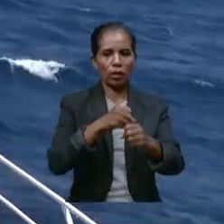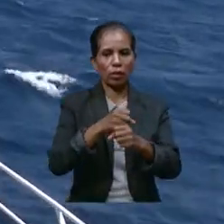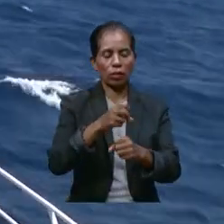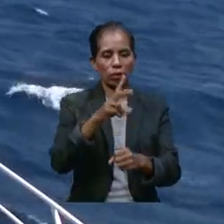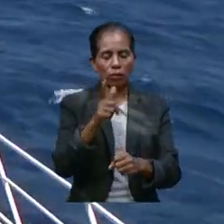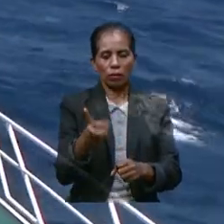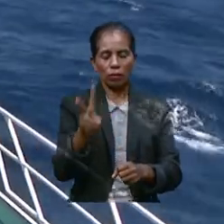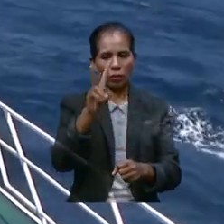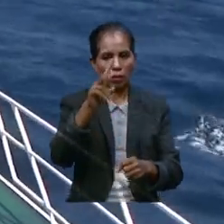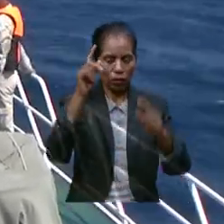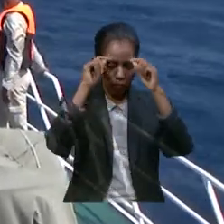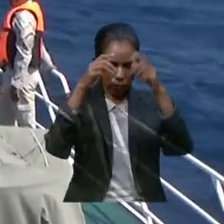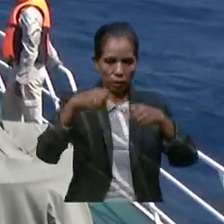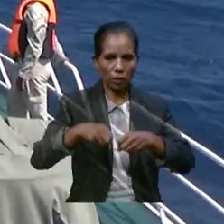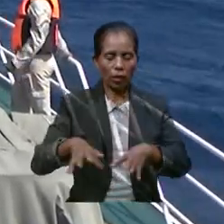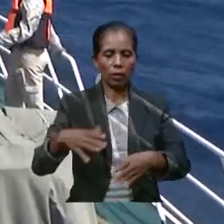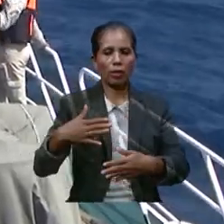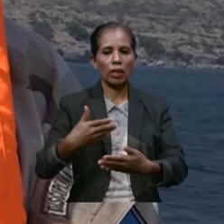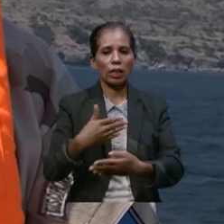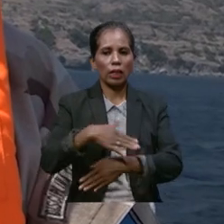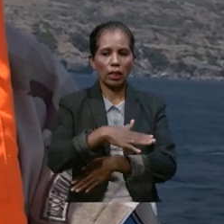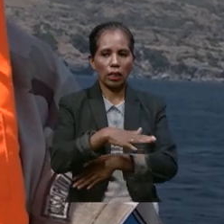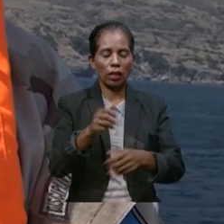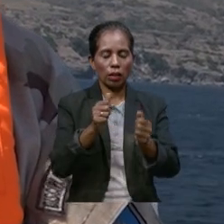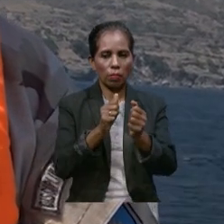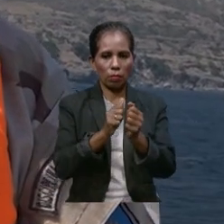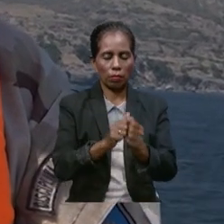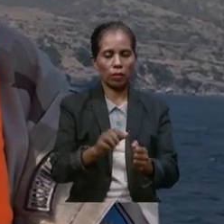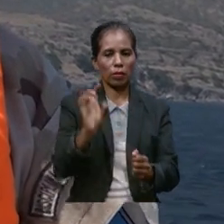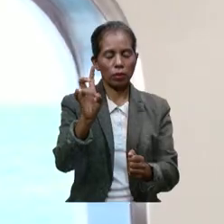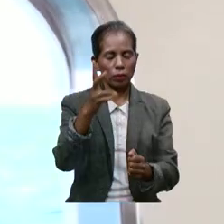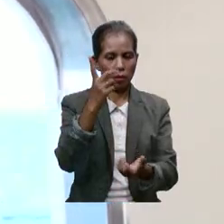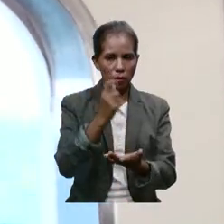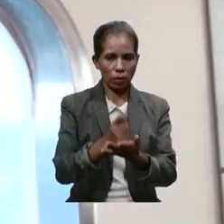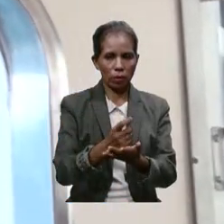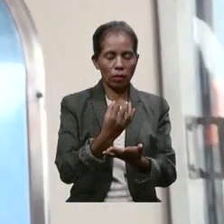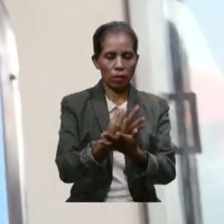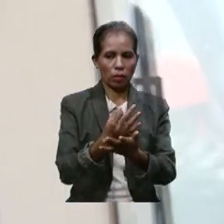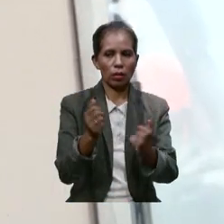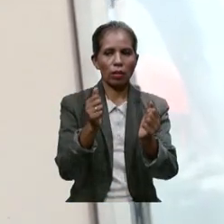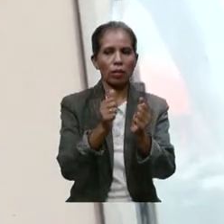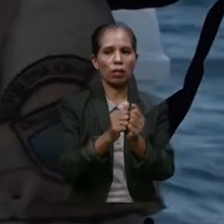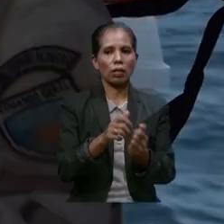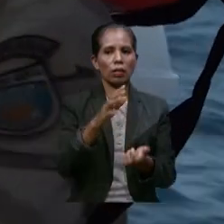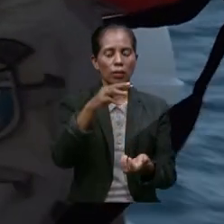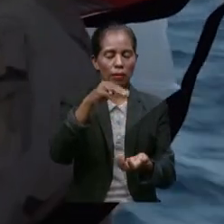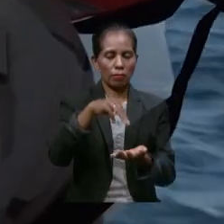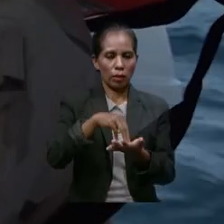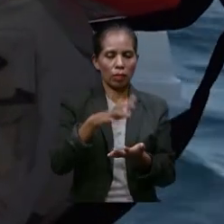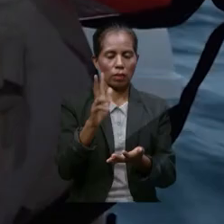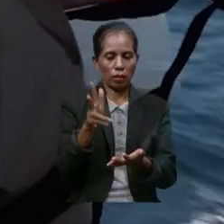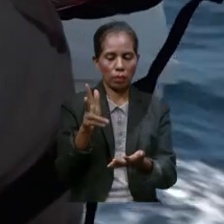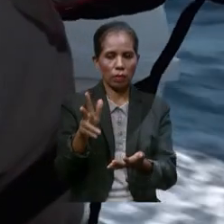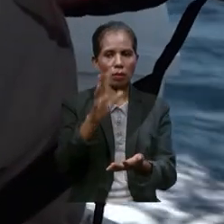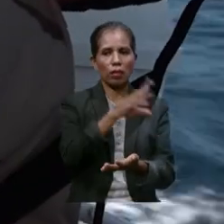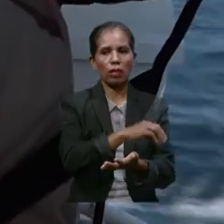Resinrua Timor Leste la kon ikan tonelada basic riun San Lorenzo Resinhitu nebe converte ba osang ho montante basic million ton Lorenzo Resinwalu usi